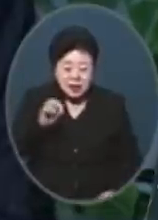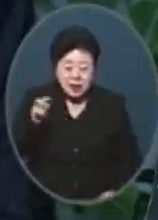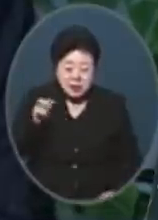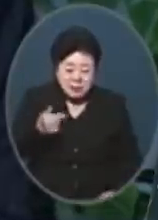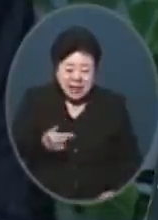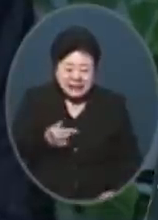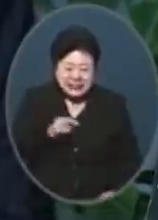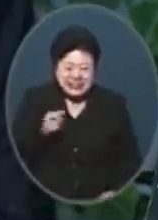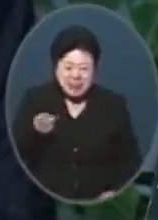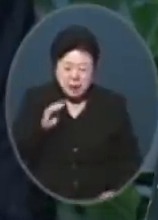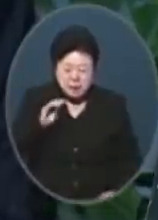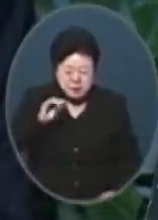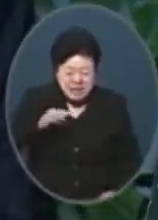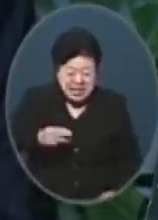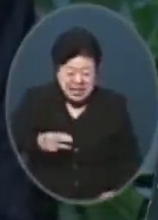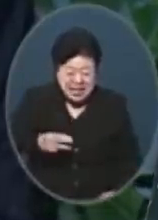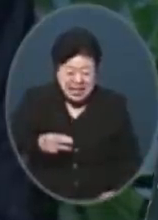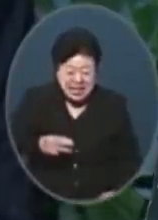만년필을